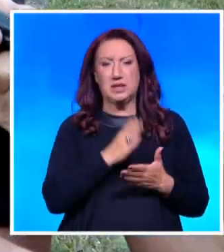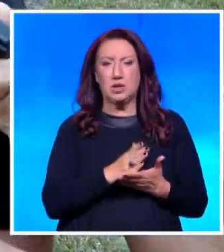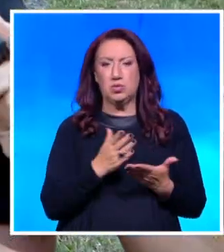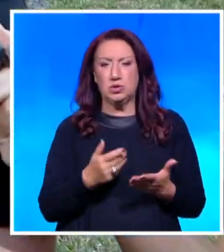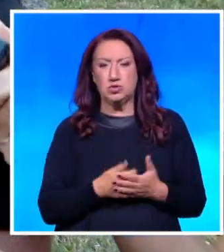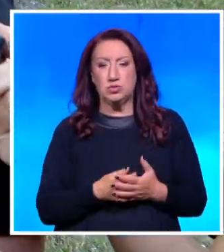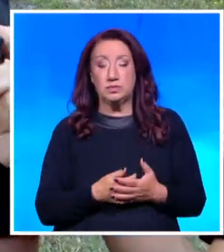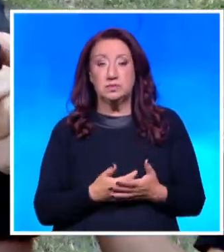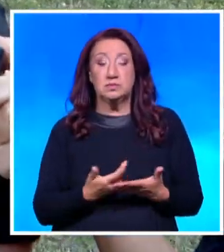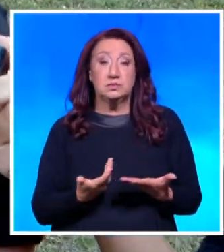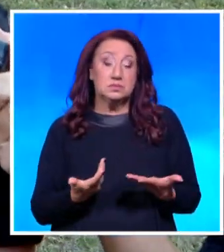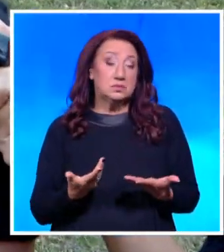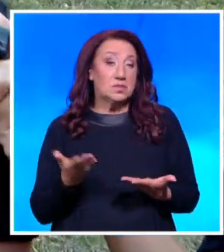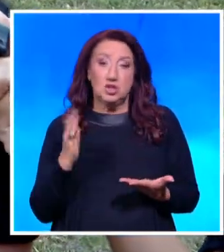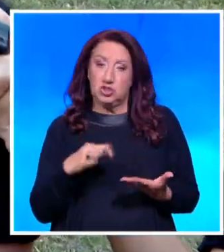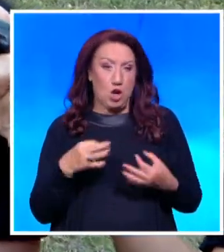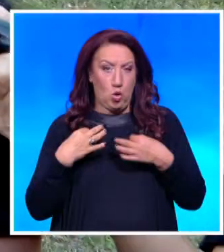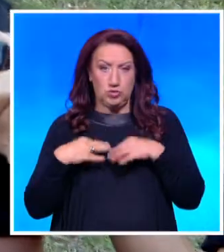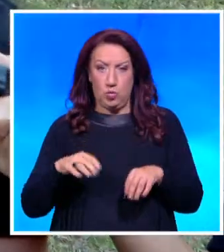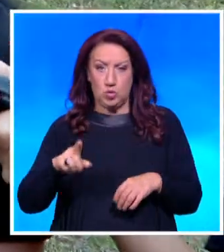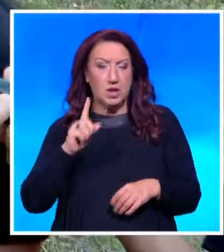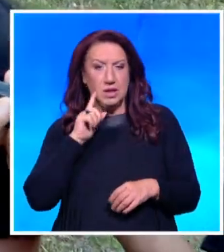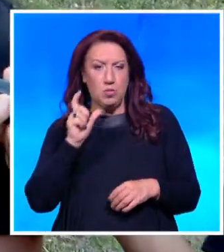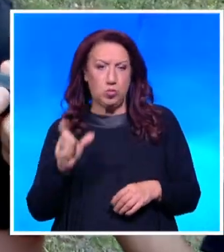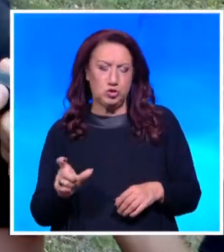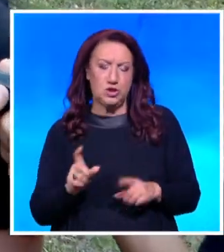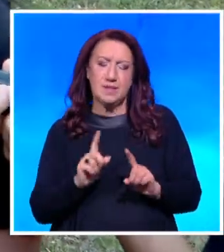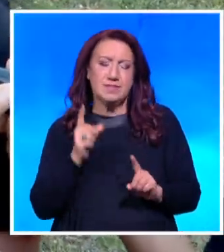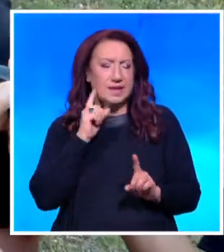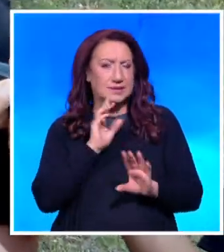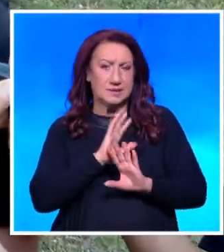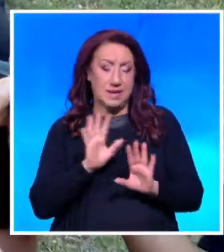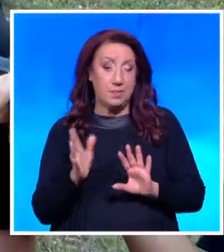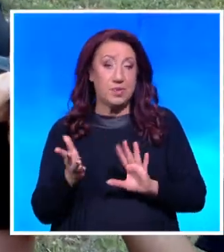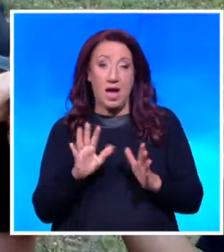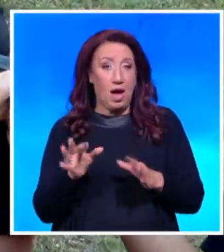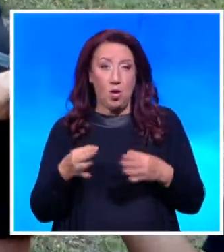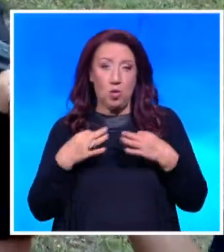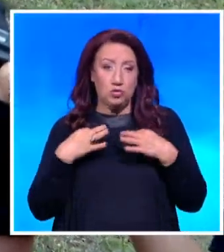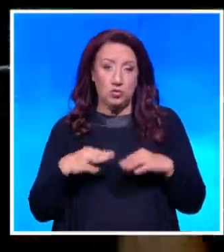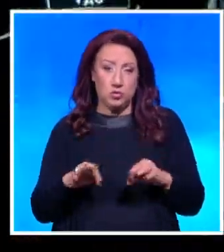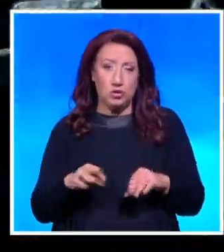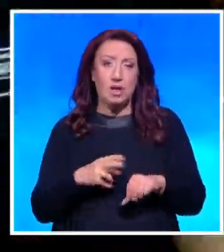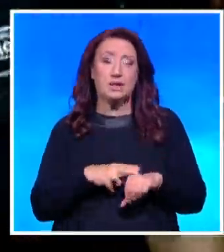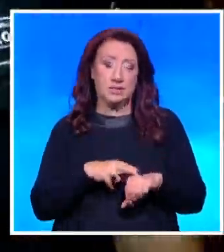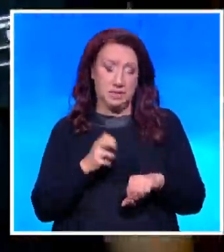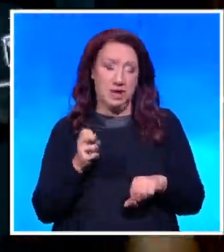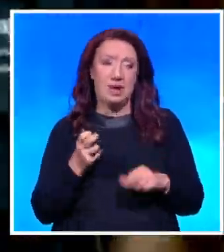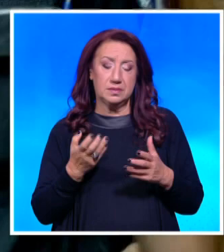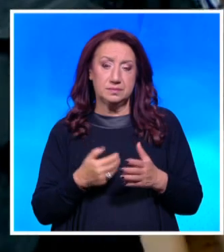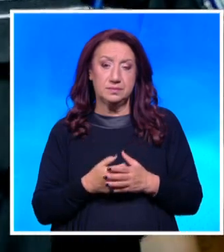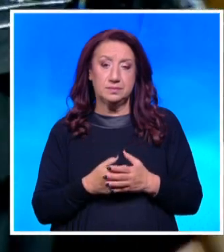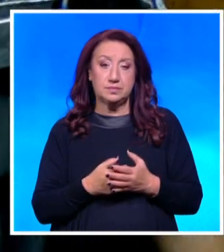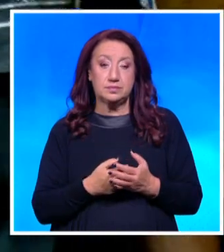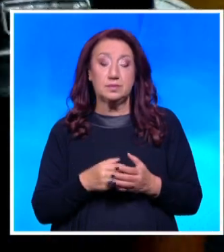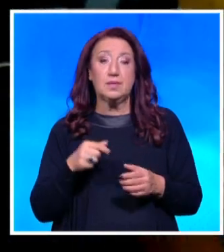бъдат пуснат, няма как да знам, докато не мине утрешния ден. Ако бъде пуснат, да, разбира се. Днес обаче съдът